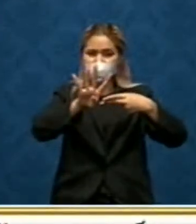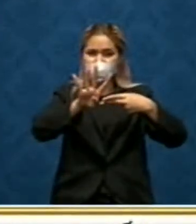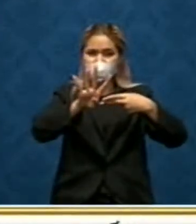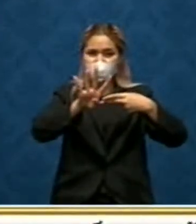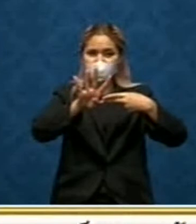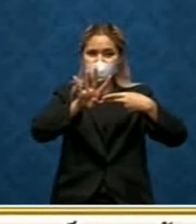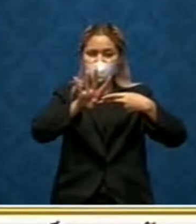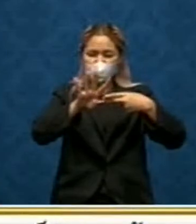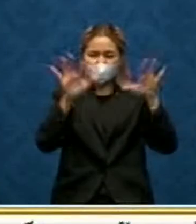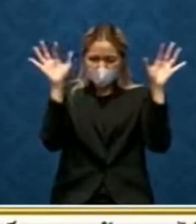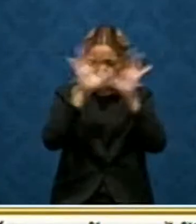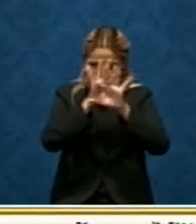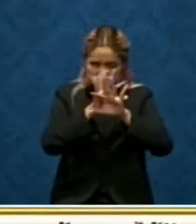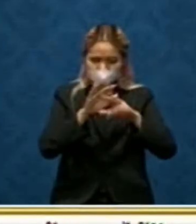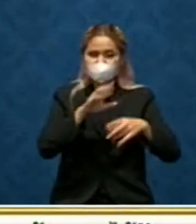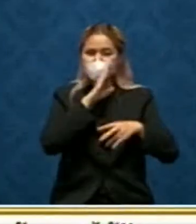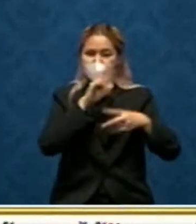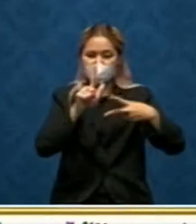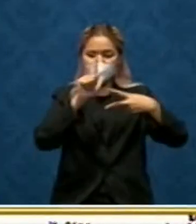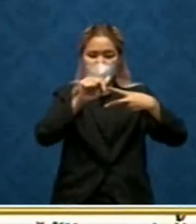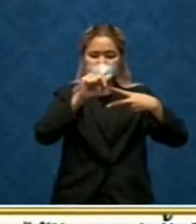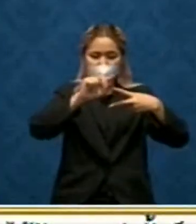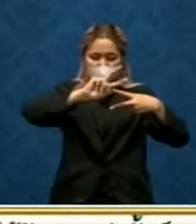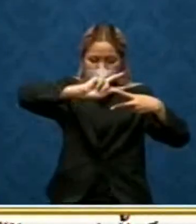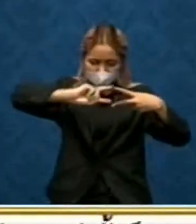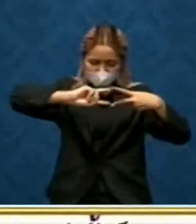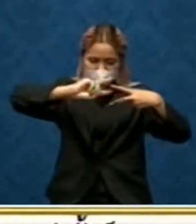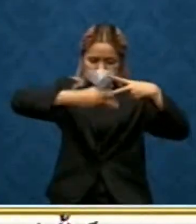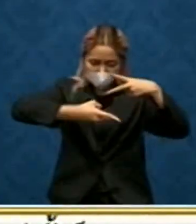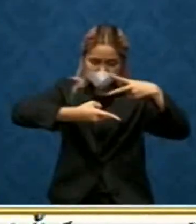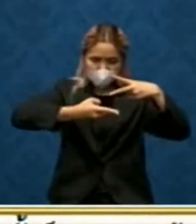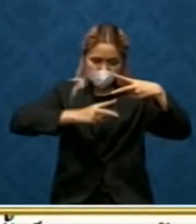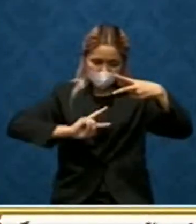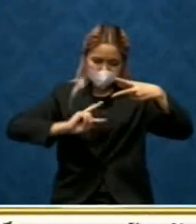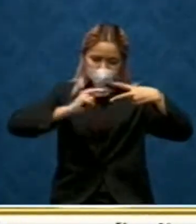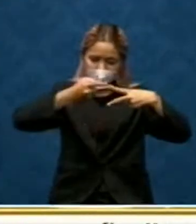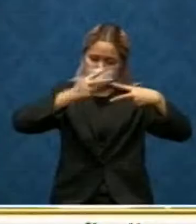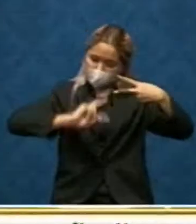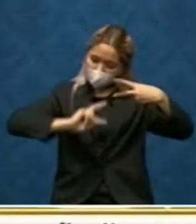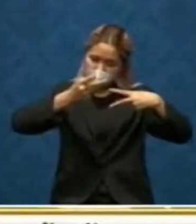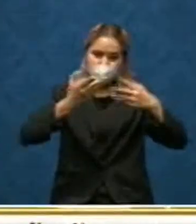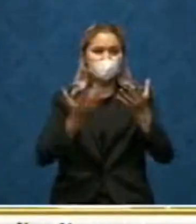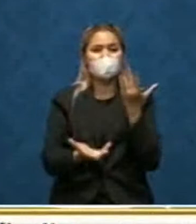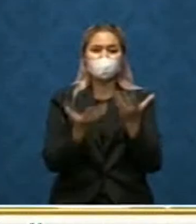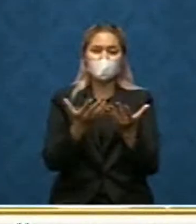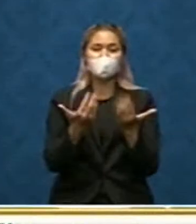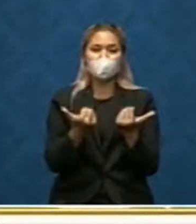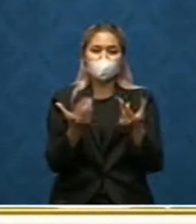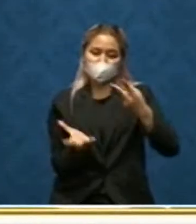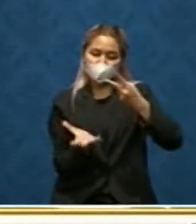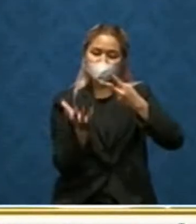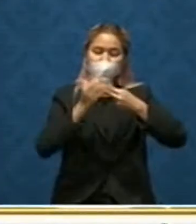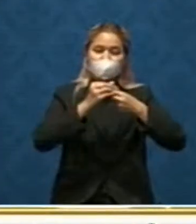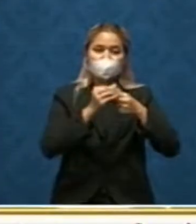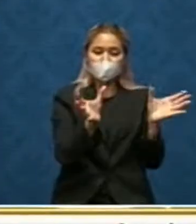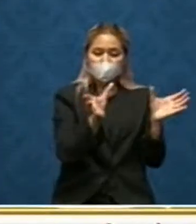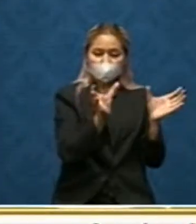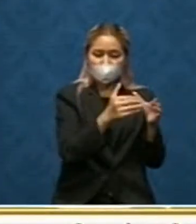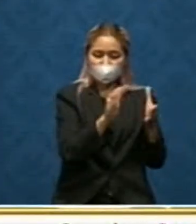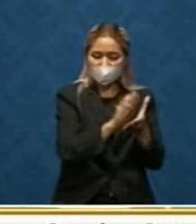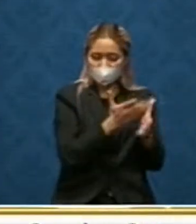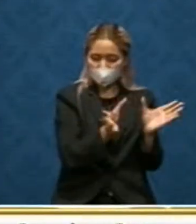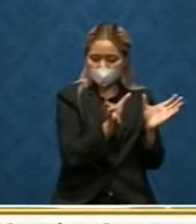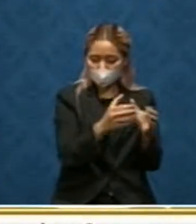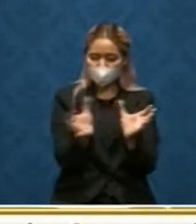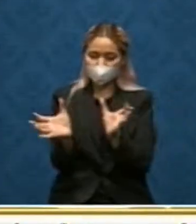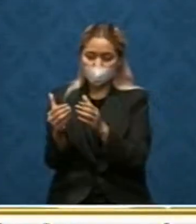อย่างเอานโยบายหลัก มาขึ้นไปเร่ดวนด้วย อัี้ถูกต้องเพระนั้นวันนี้ผมเลยจับกล่มให้ดูว่านโย